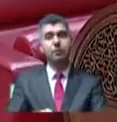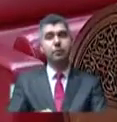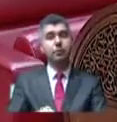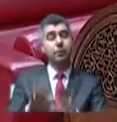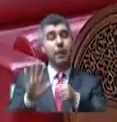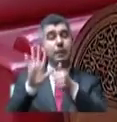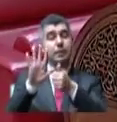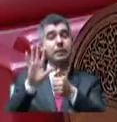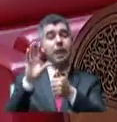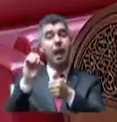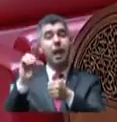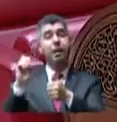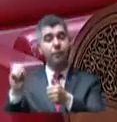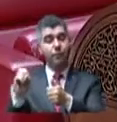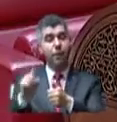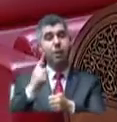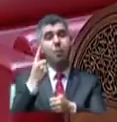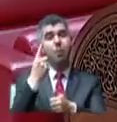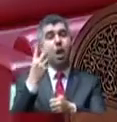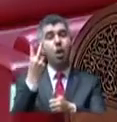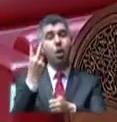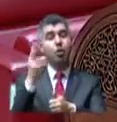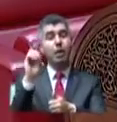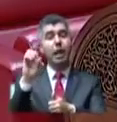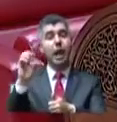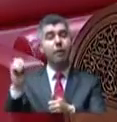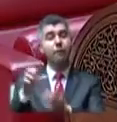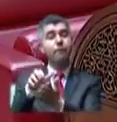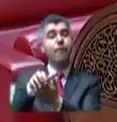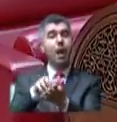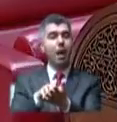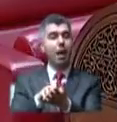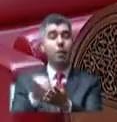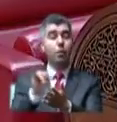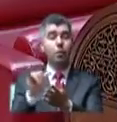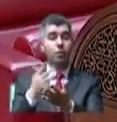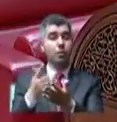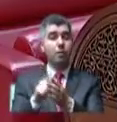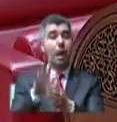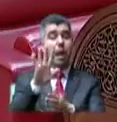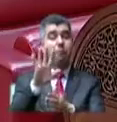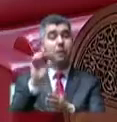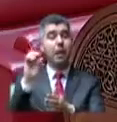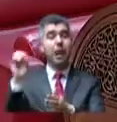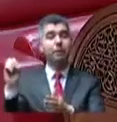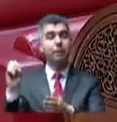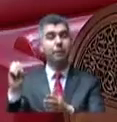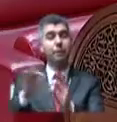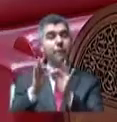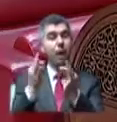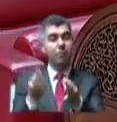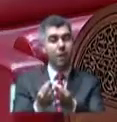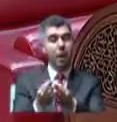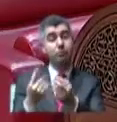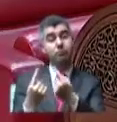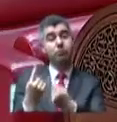لي 6000 واحد و 120000 فلاح. شحال من عائله هذيك؟ واحد نص مليون العائلات. لا قدر الله حنا